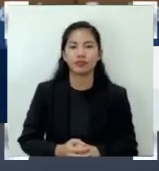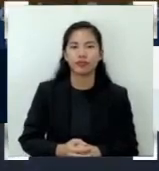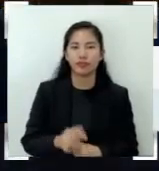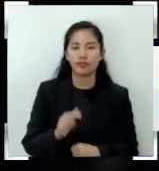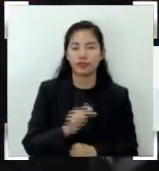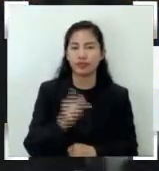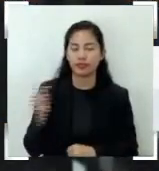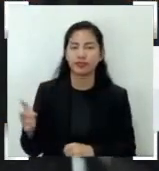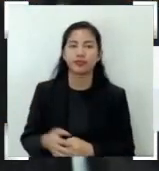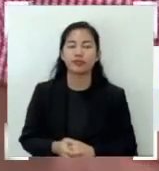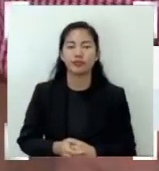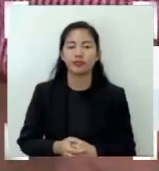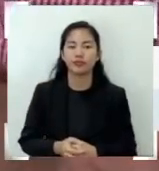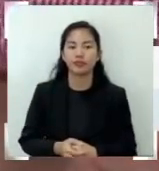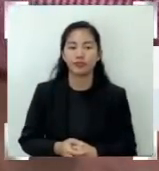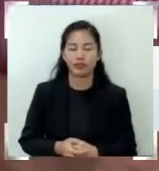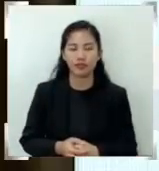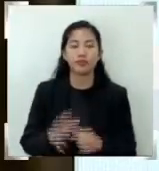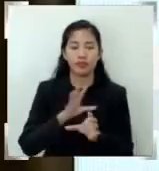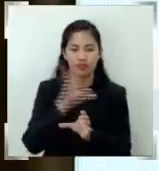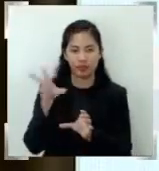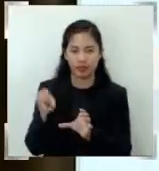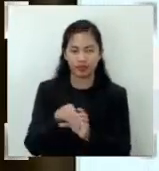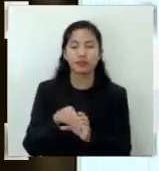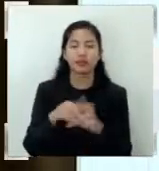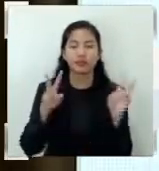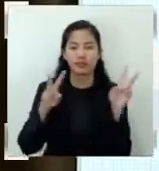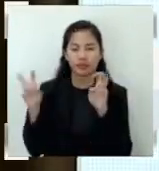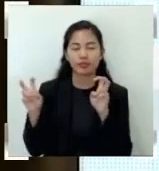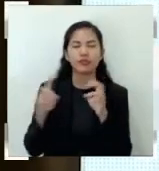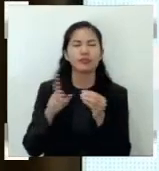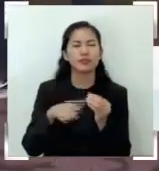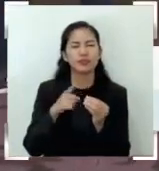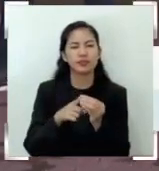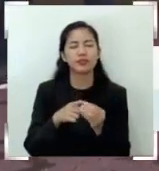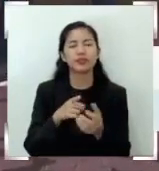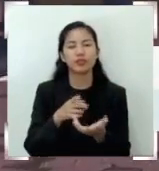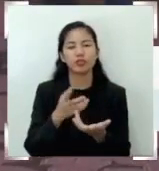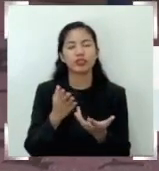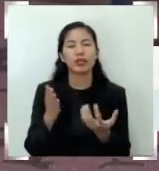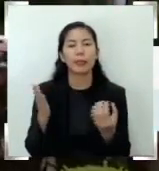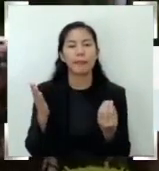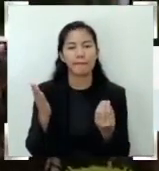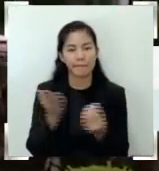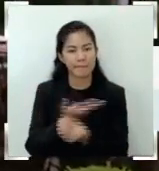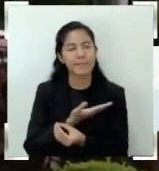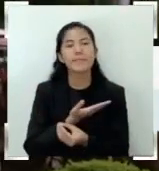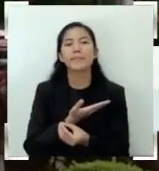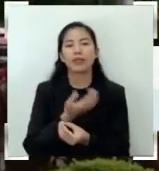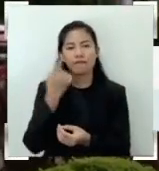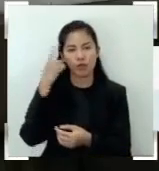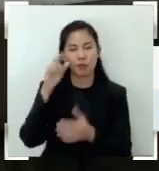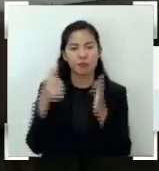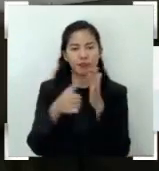Pilipinas. Kabilang sa issue, ang aligasyong perpetually disqualified sa pagtakmong pangulo si Marcos matapos itong